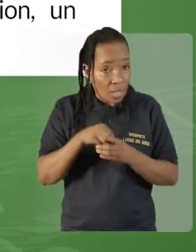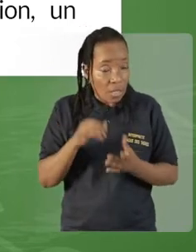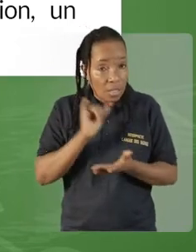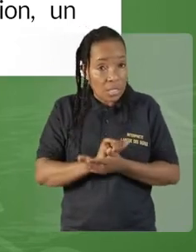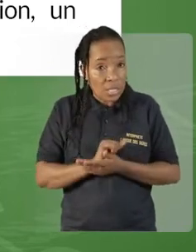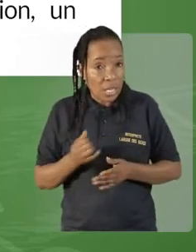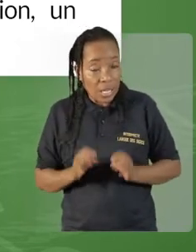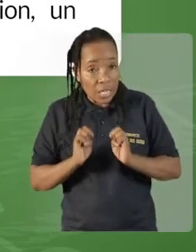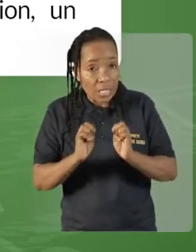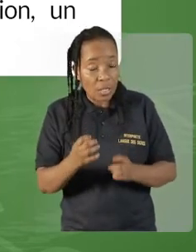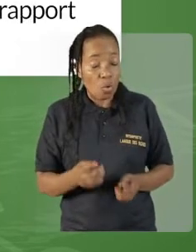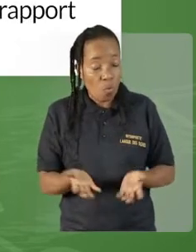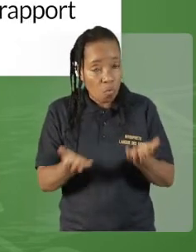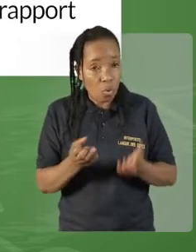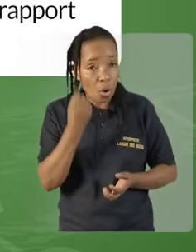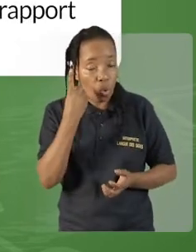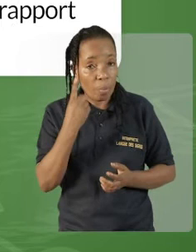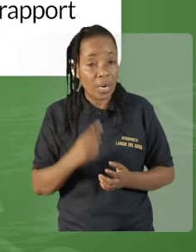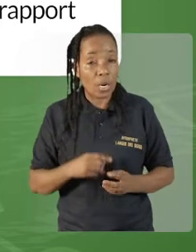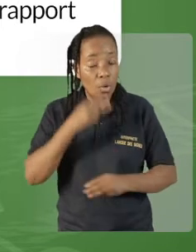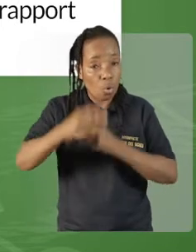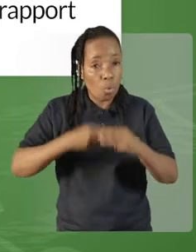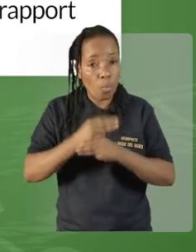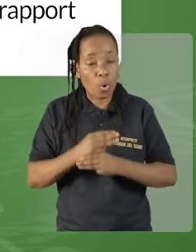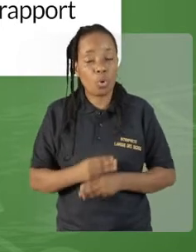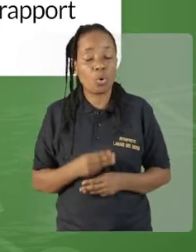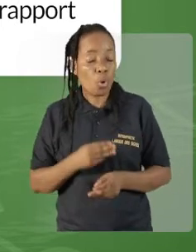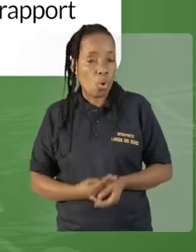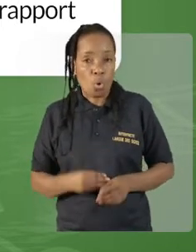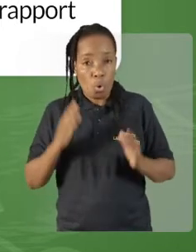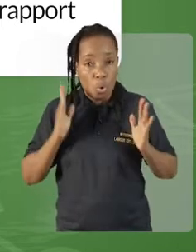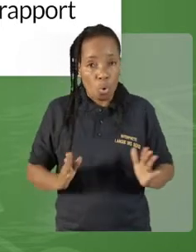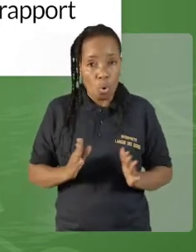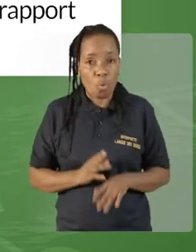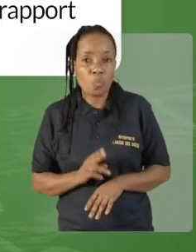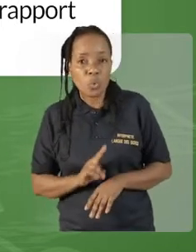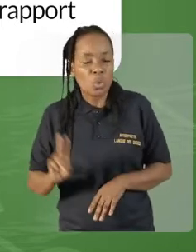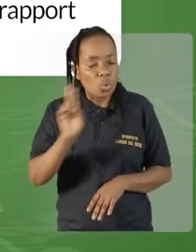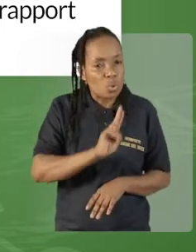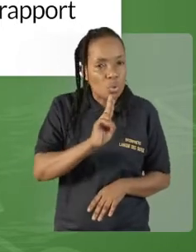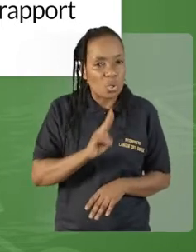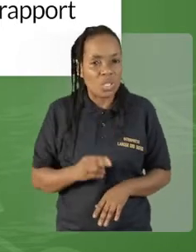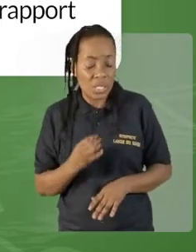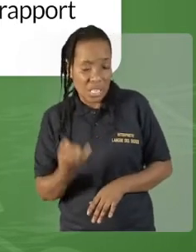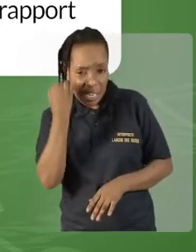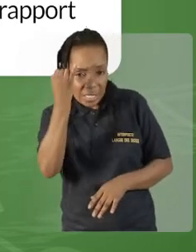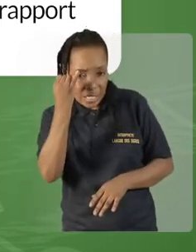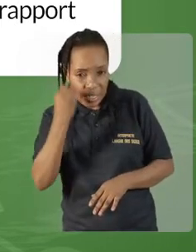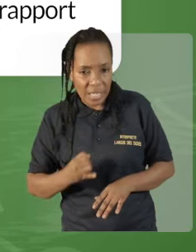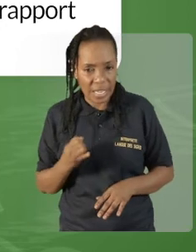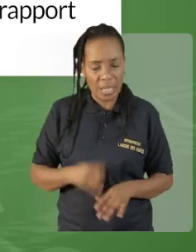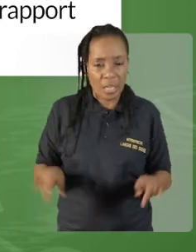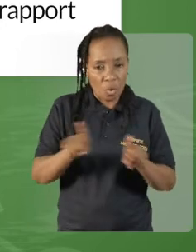l'univers, l'homme a aussi bien recours aux productions rationnelles et critiques, comme